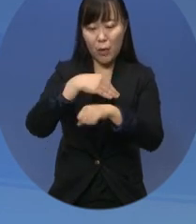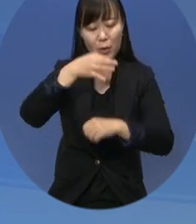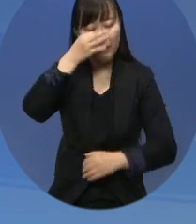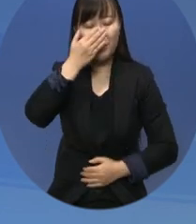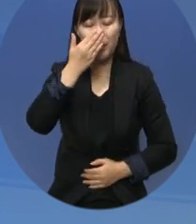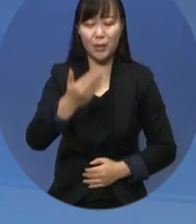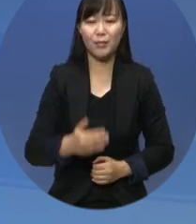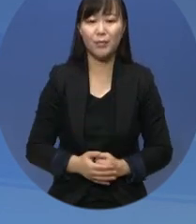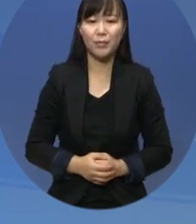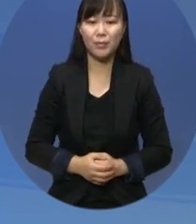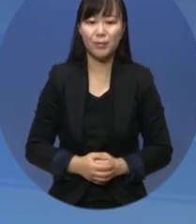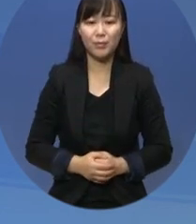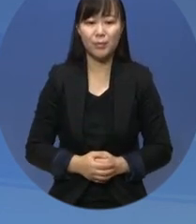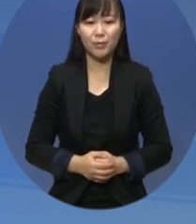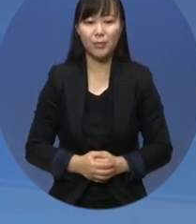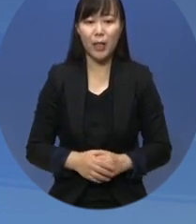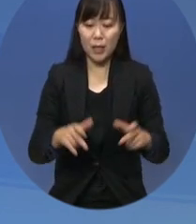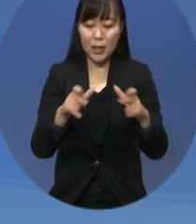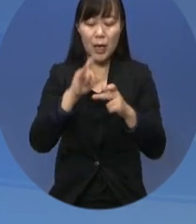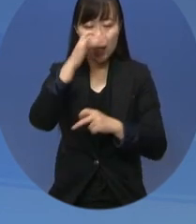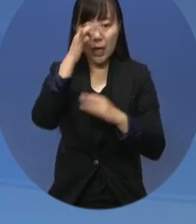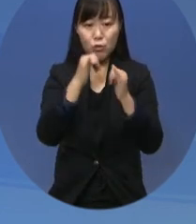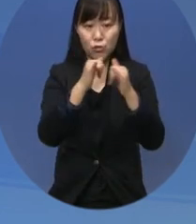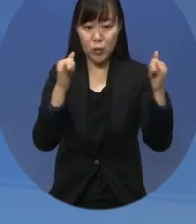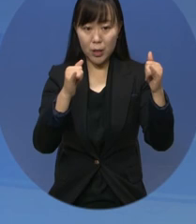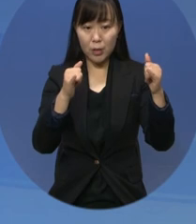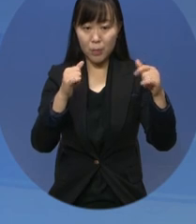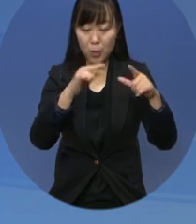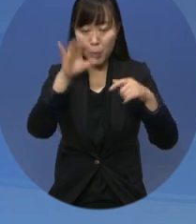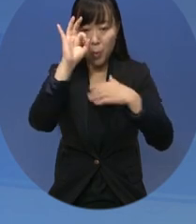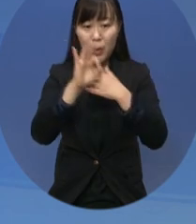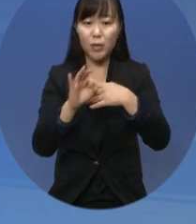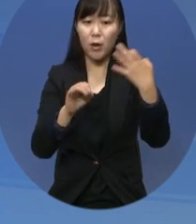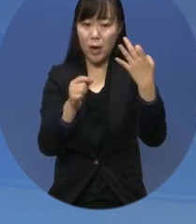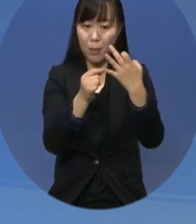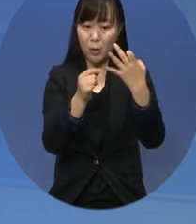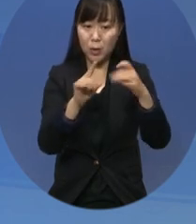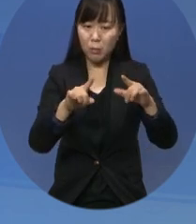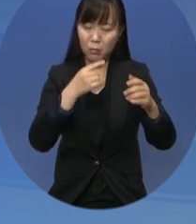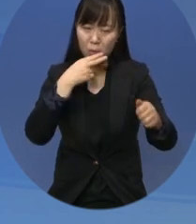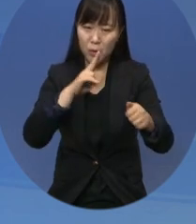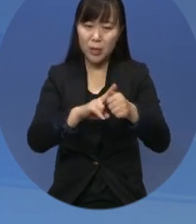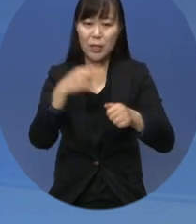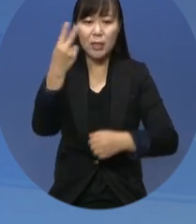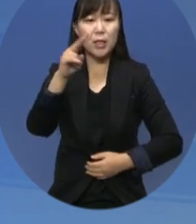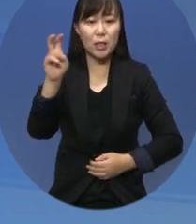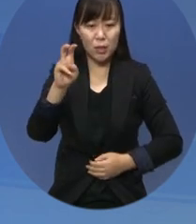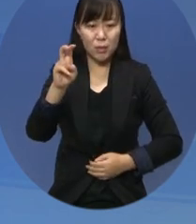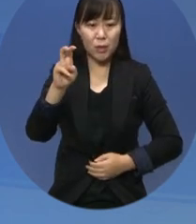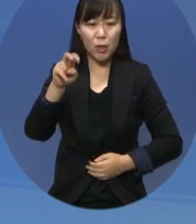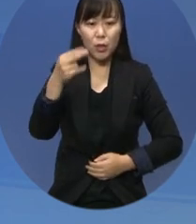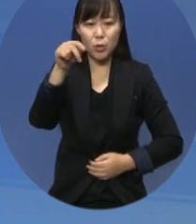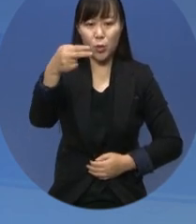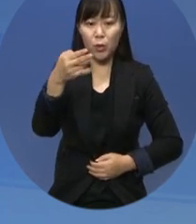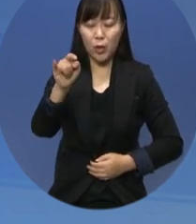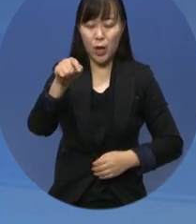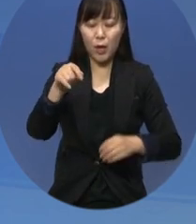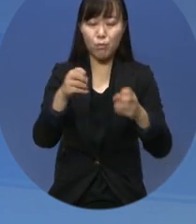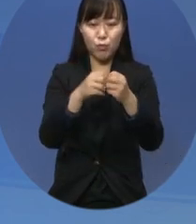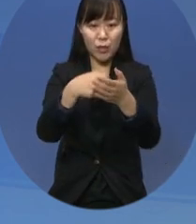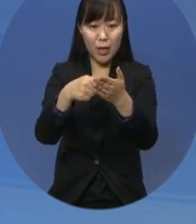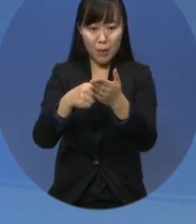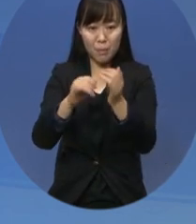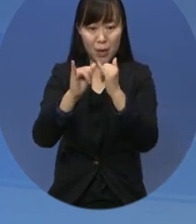있습니다. 또한 장애 예술인 코너에서는 14번째 도전으로 2020 구상 소떼 문학상을